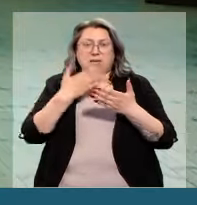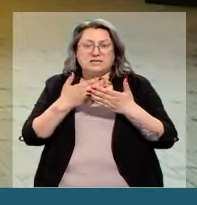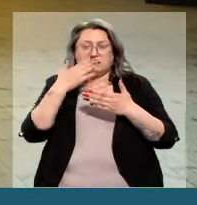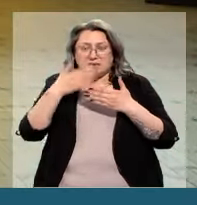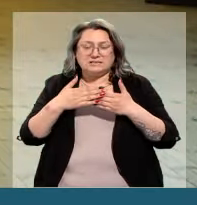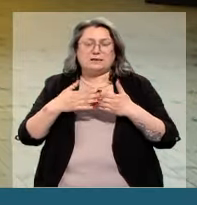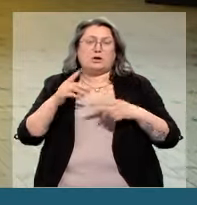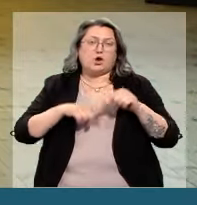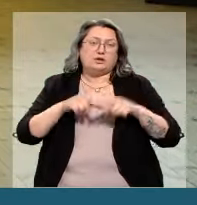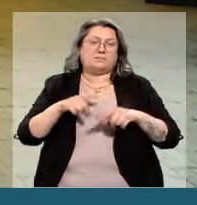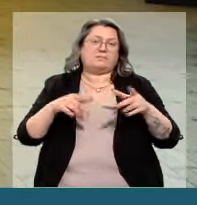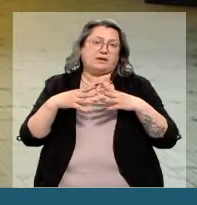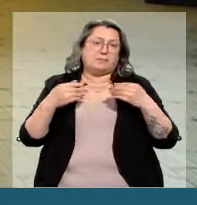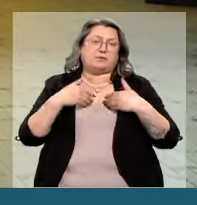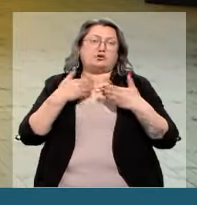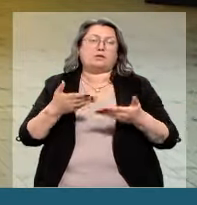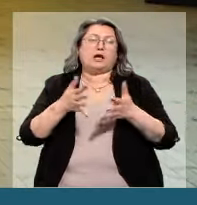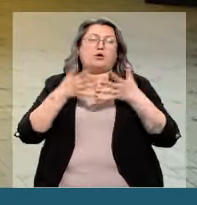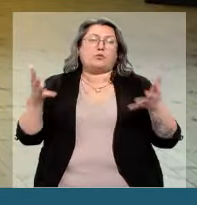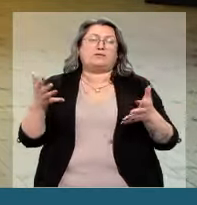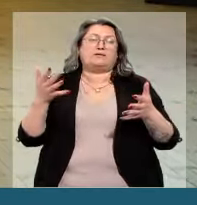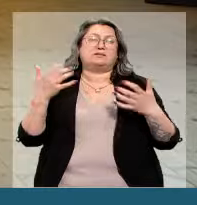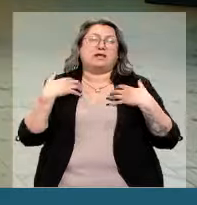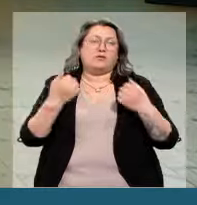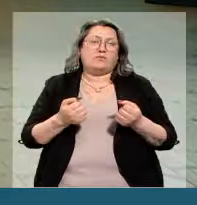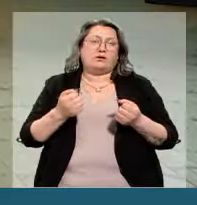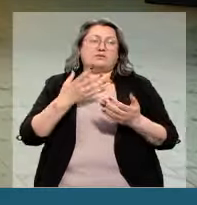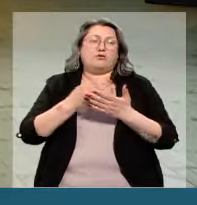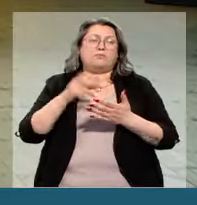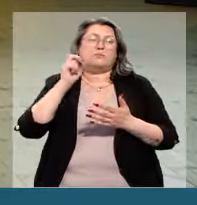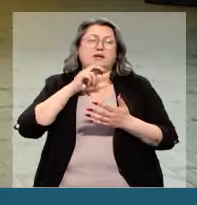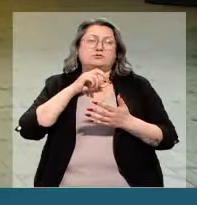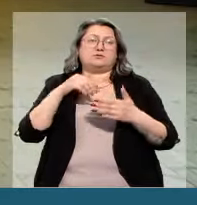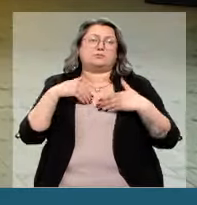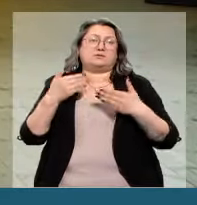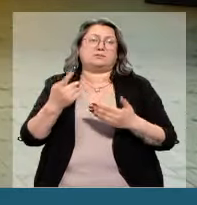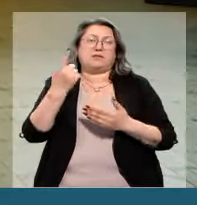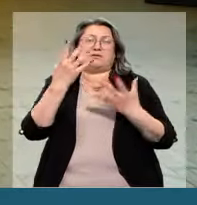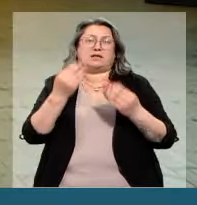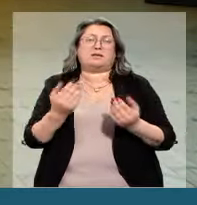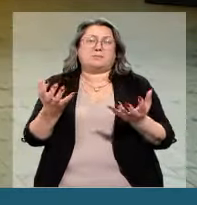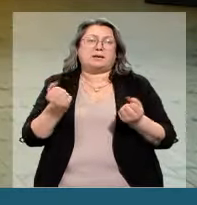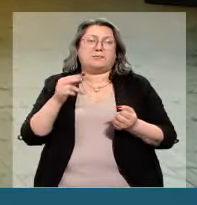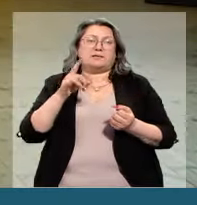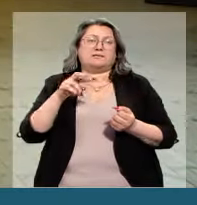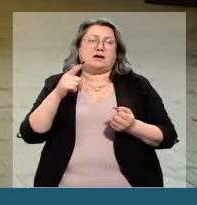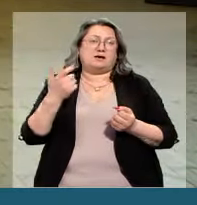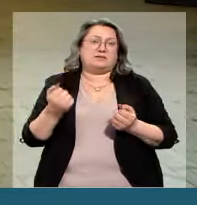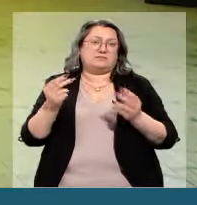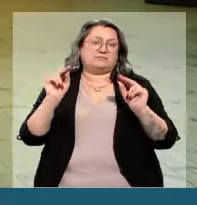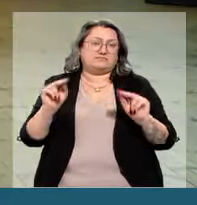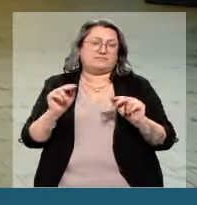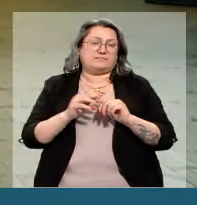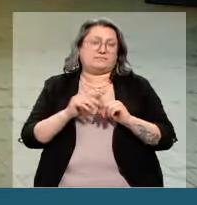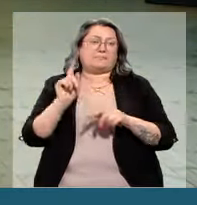родным, семьям. Пожелать огромного здоровья и свою племянницу с первым ее днем присяги. Ну